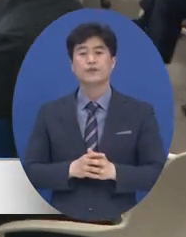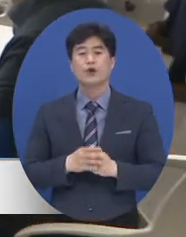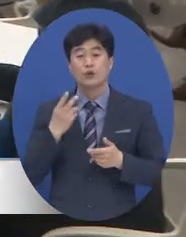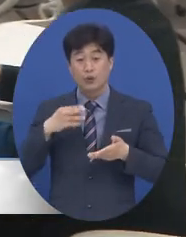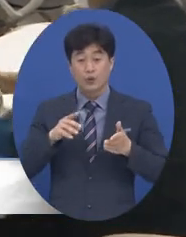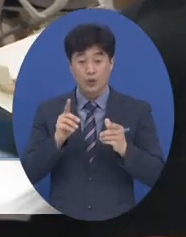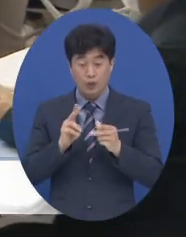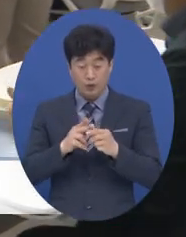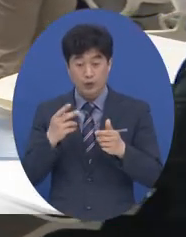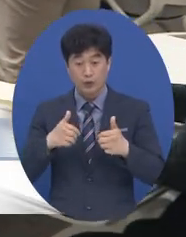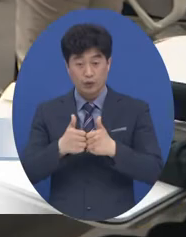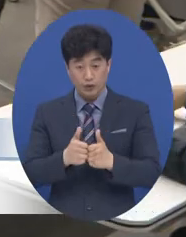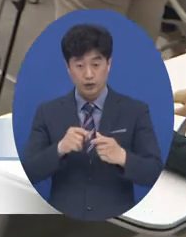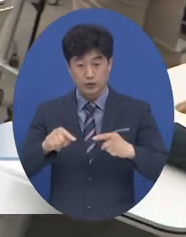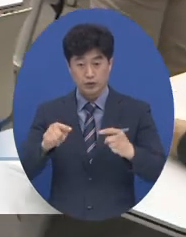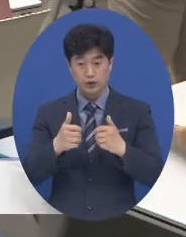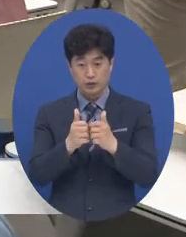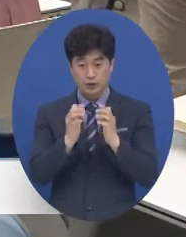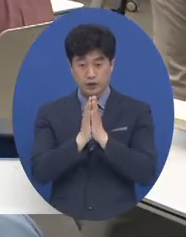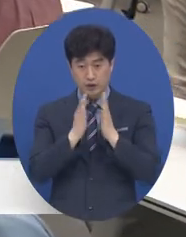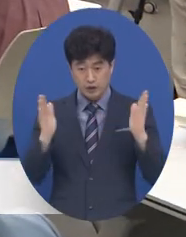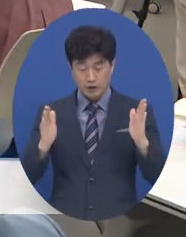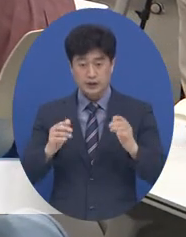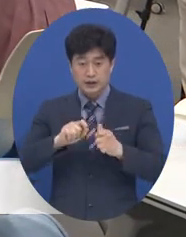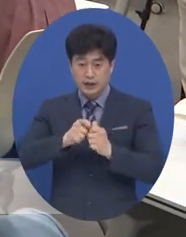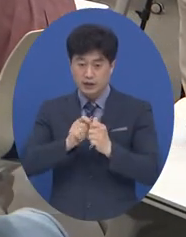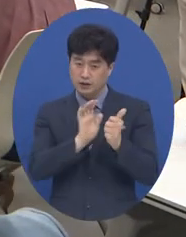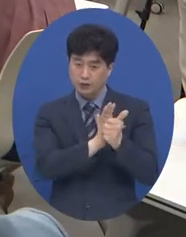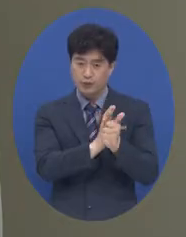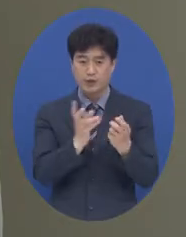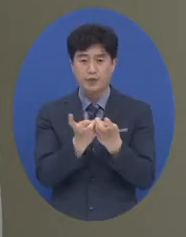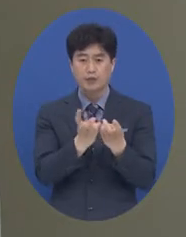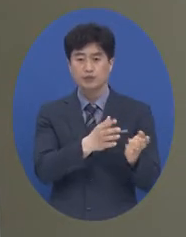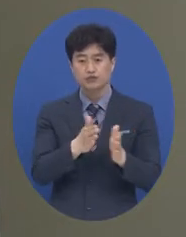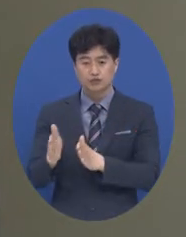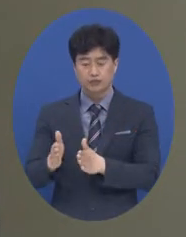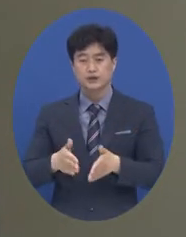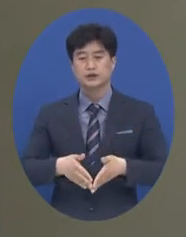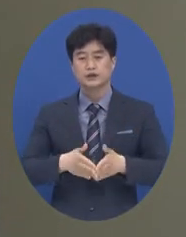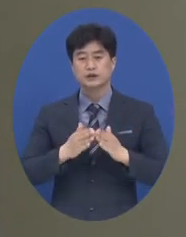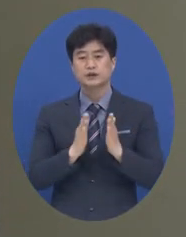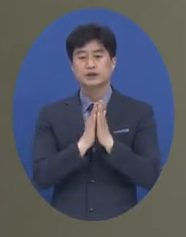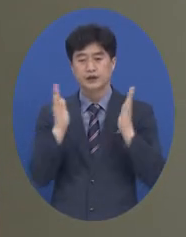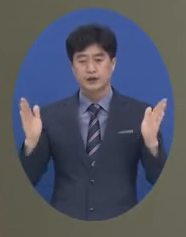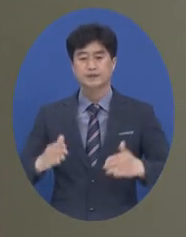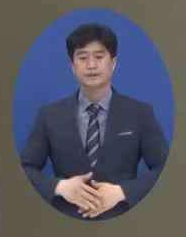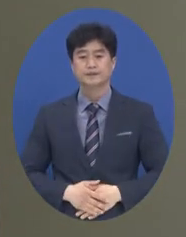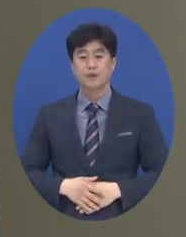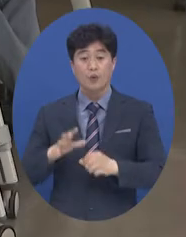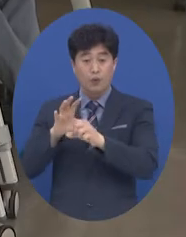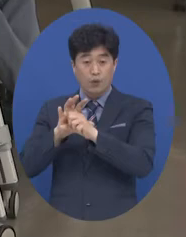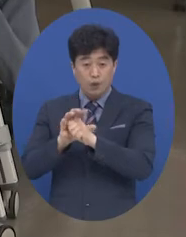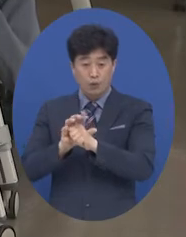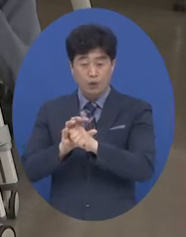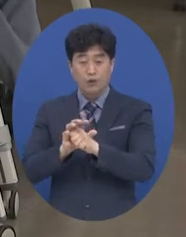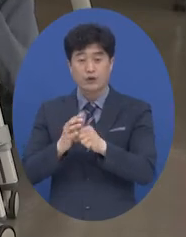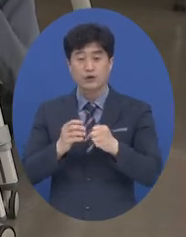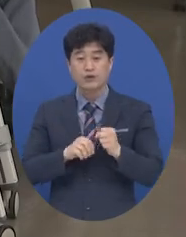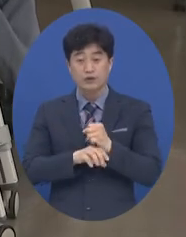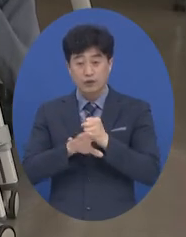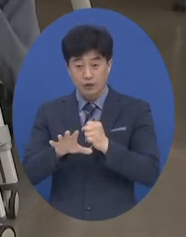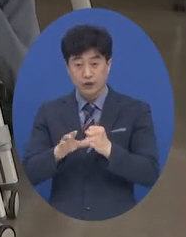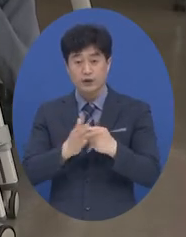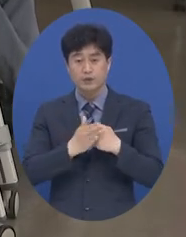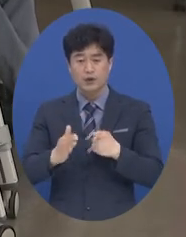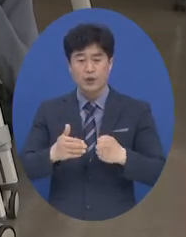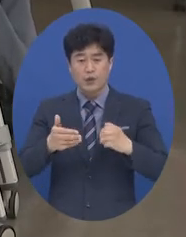경기도와 경기도의회가 정책 토론회를 열고 구체적인 지원 방안 마련에 착수했습니다. 코로나19 여파로